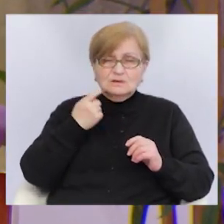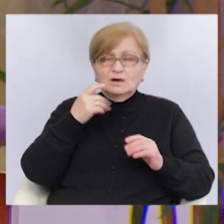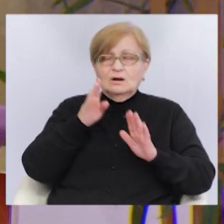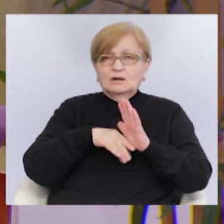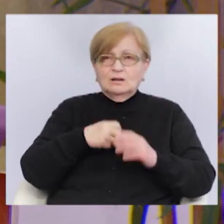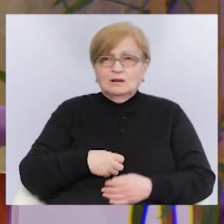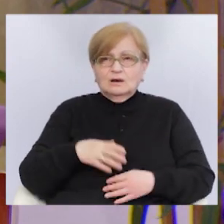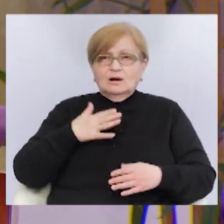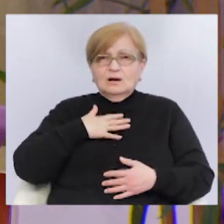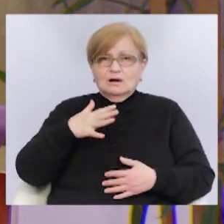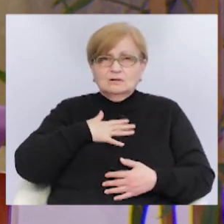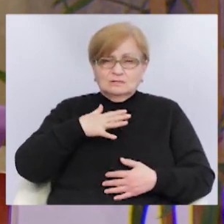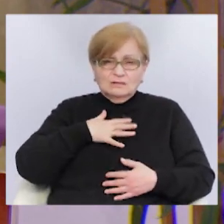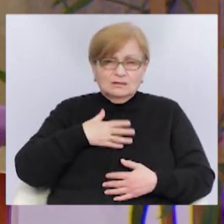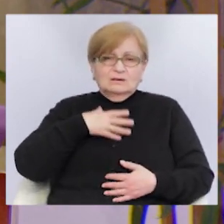აი უბრალოდ